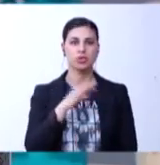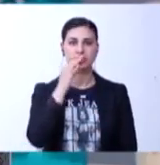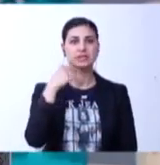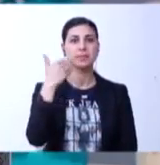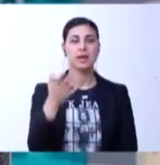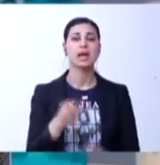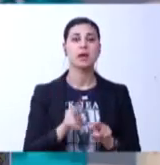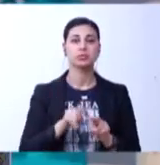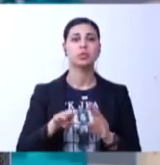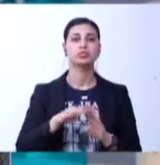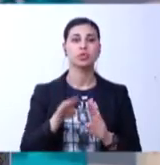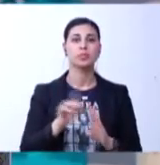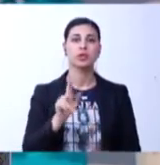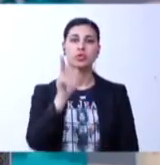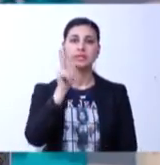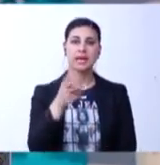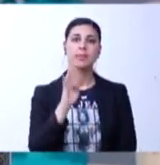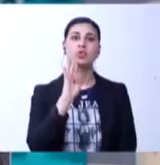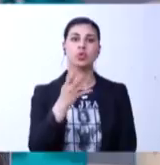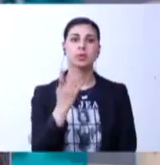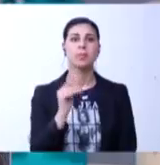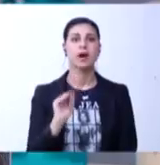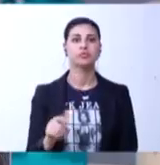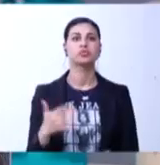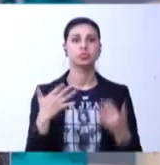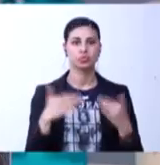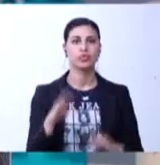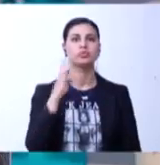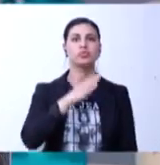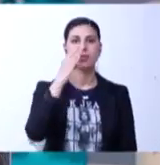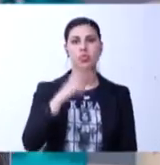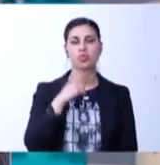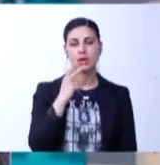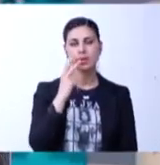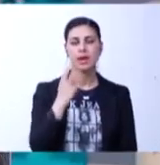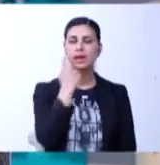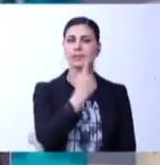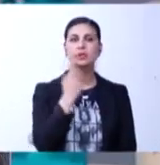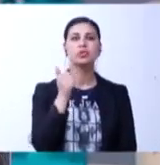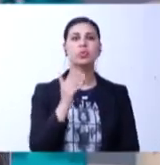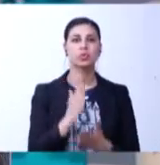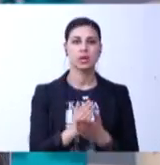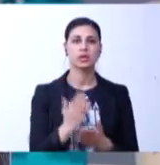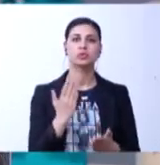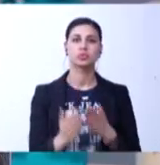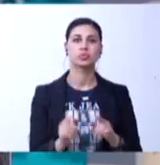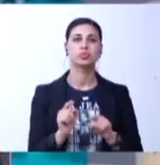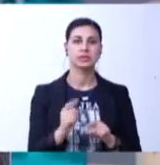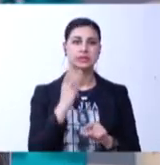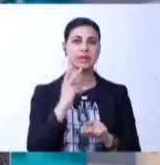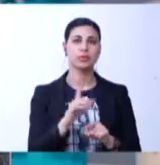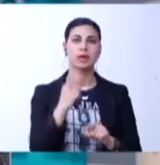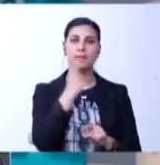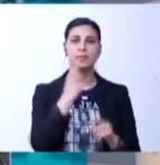ამიტომაც სასურველია, რომ 3-დან 4 წლის ასაკიდან უკვე მშობელმა ყურადღება მიაქციოს შვილის თანკბილვას, თუ კი ის